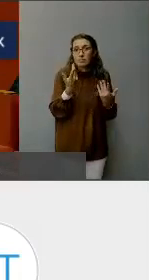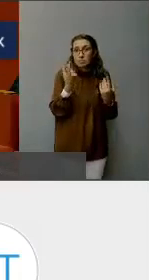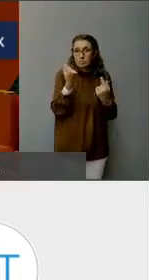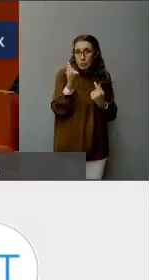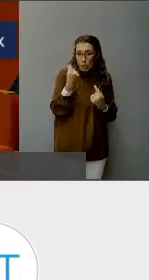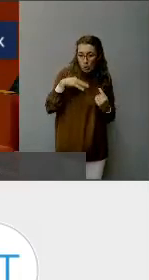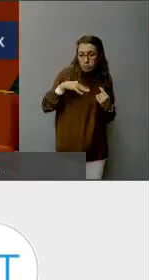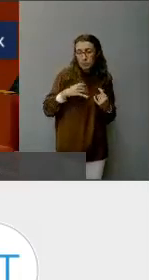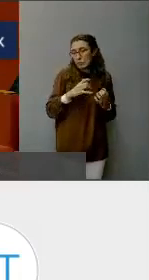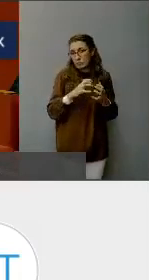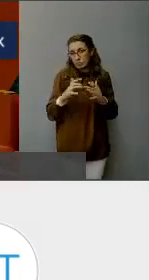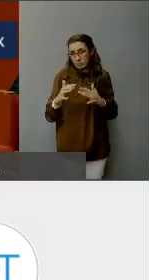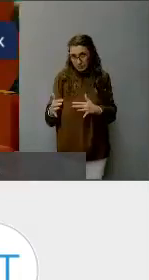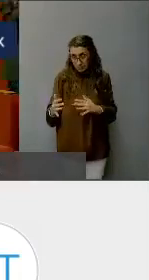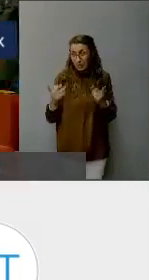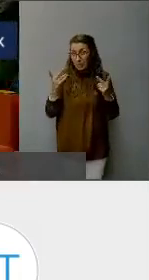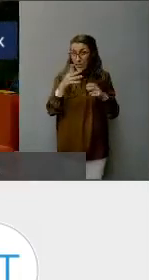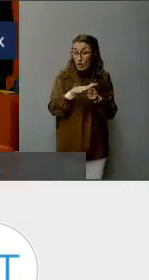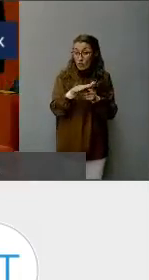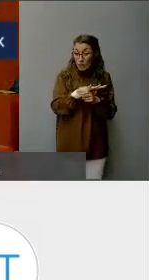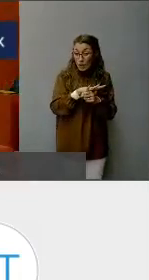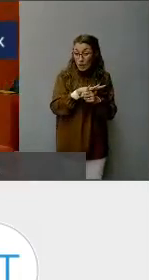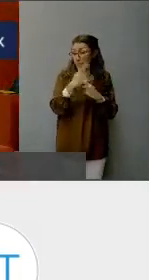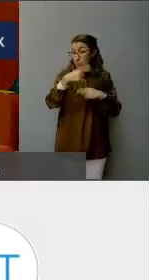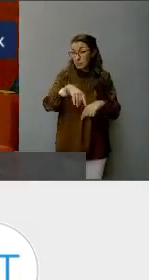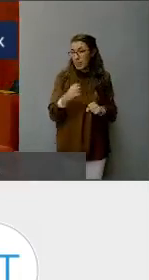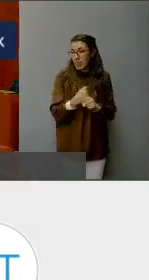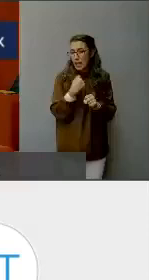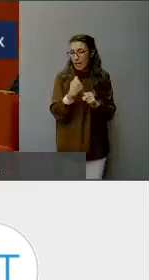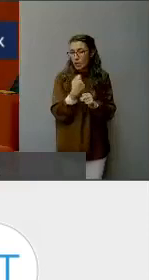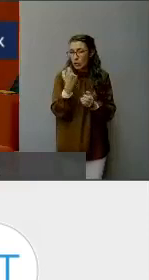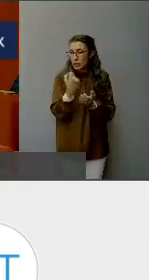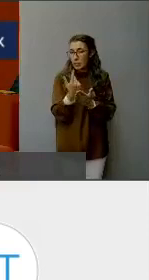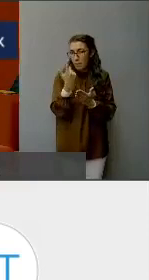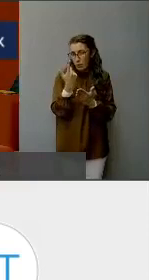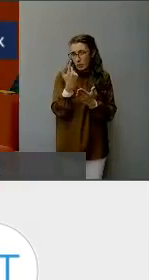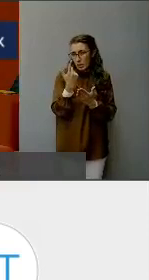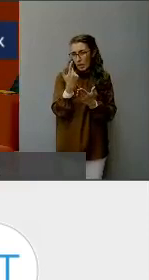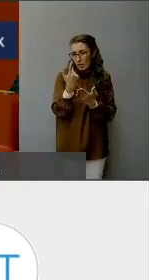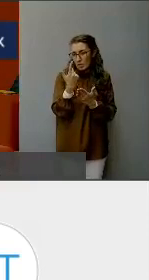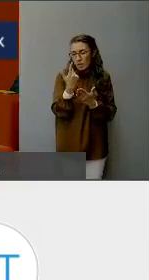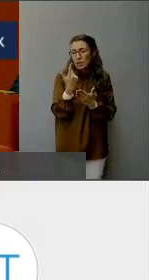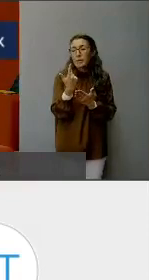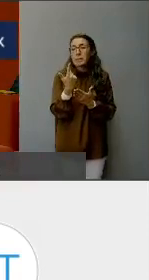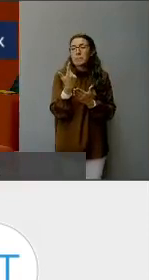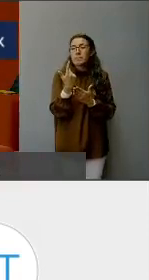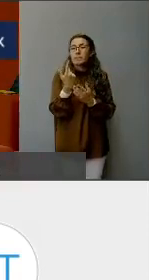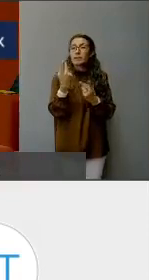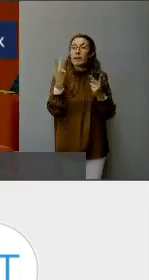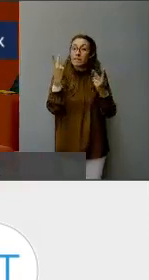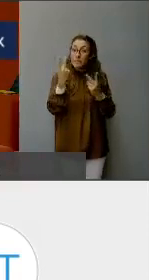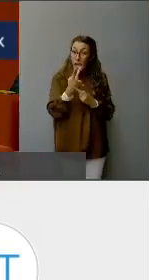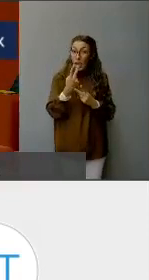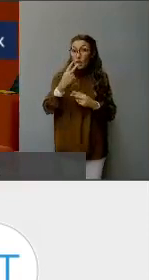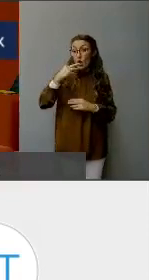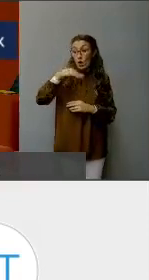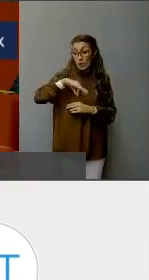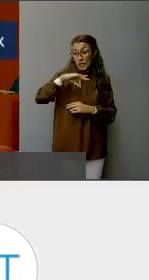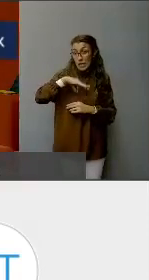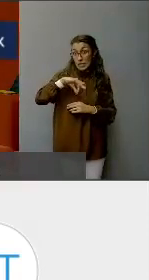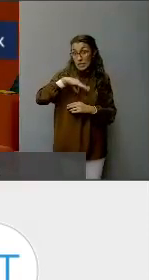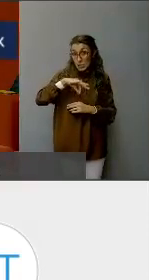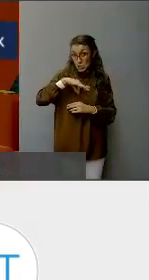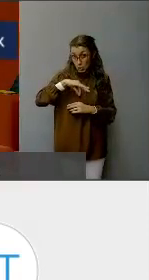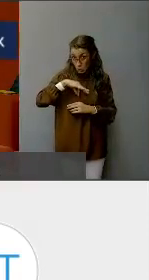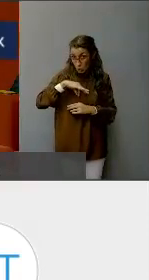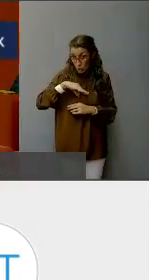che svolgono un lavoro davvero importante che quello che ricordavo poc'anzi oltre appunto a ricavare il reddito hanno un